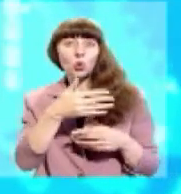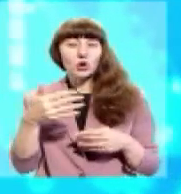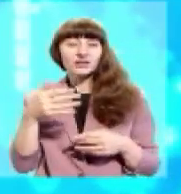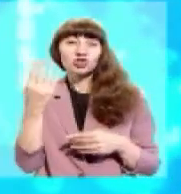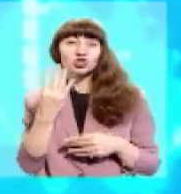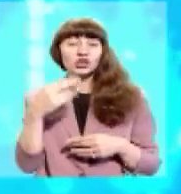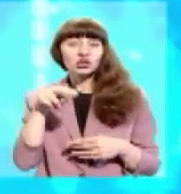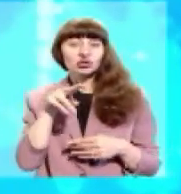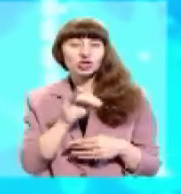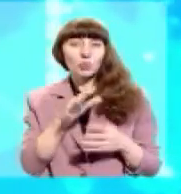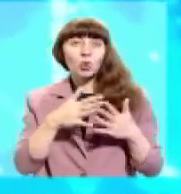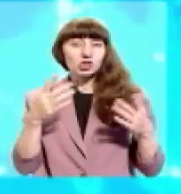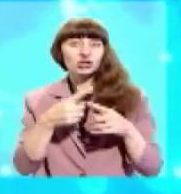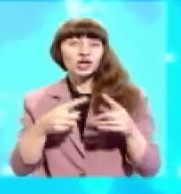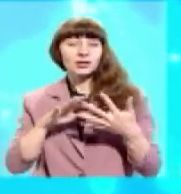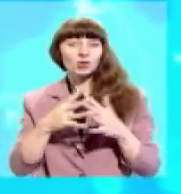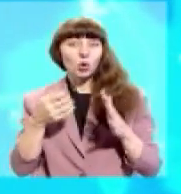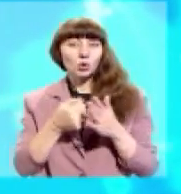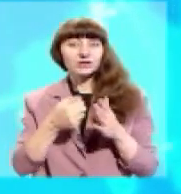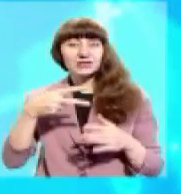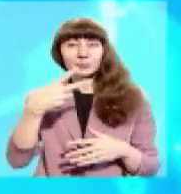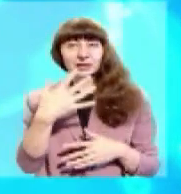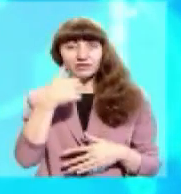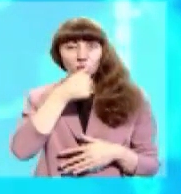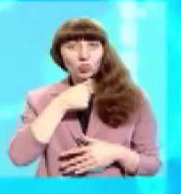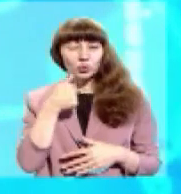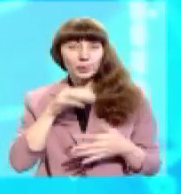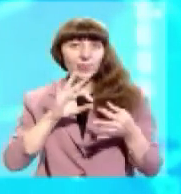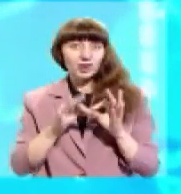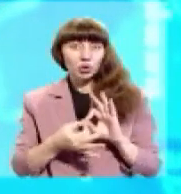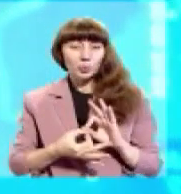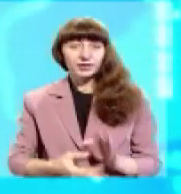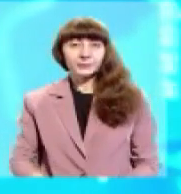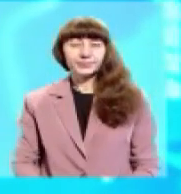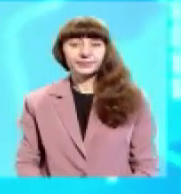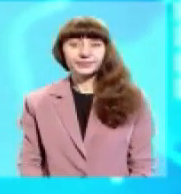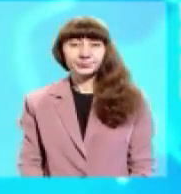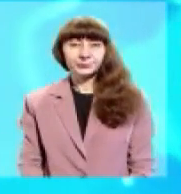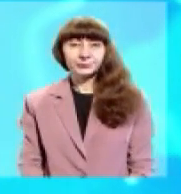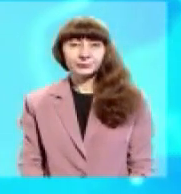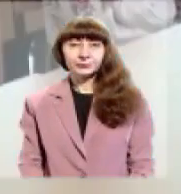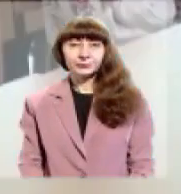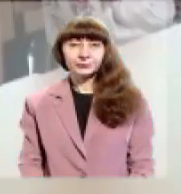планируют охватить большую часть сел региона до 2025 года. Подробности в репортаже моих коллег.